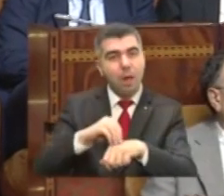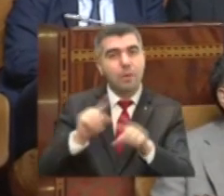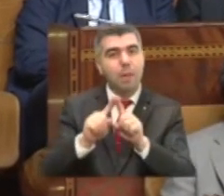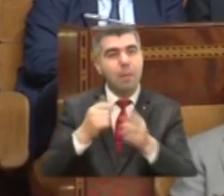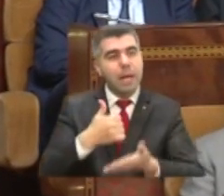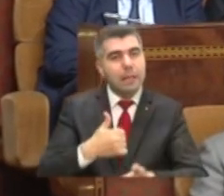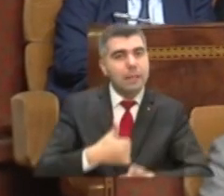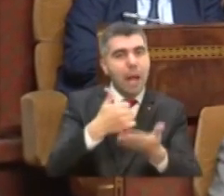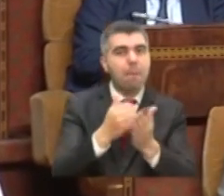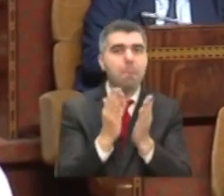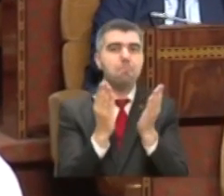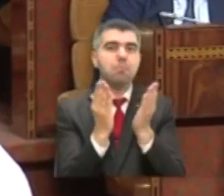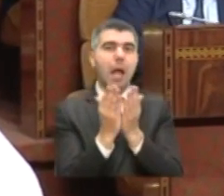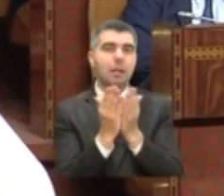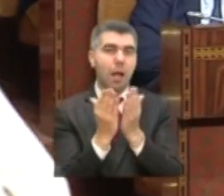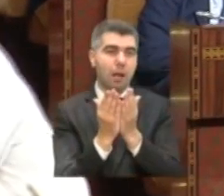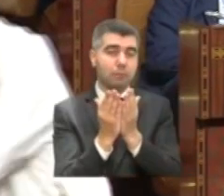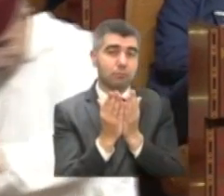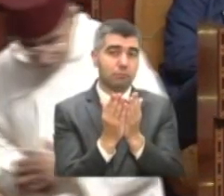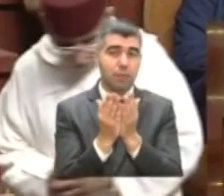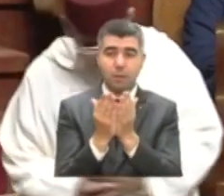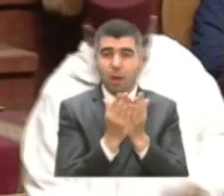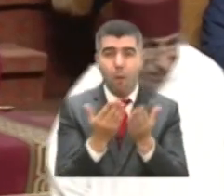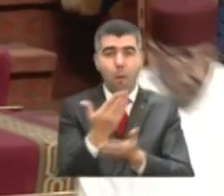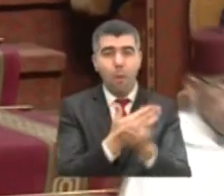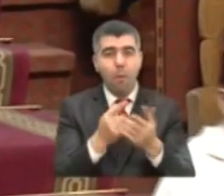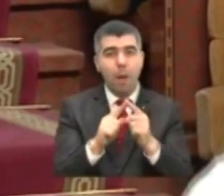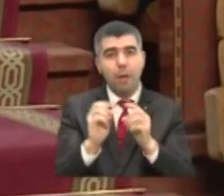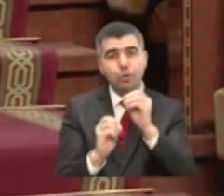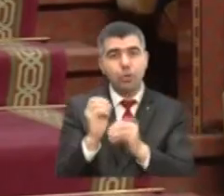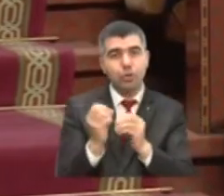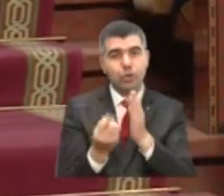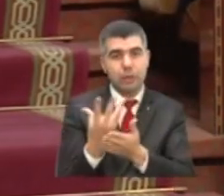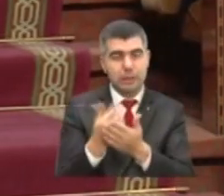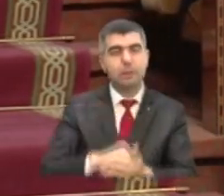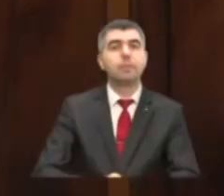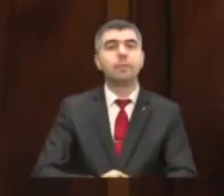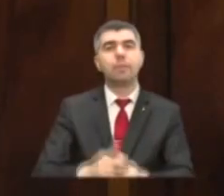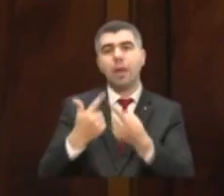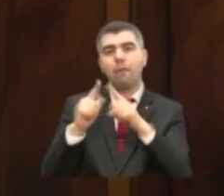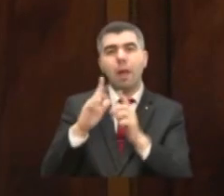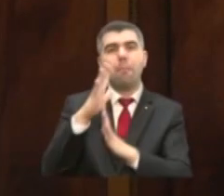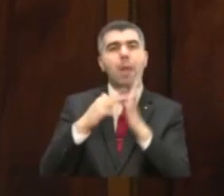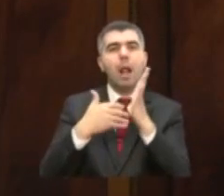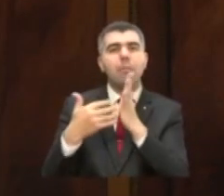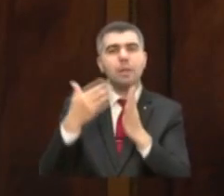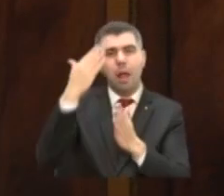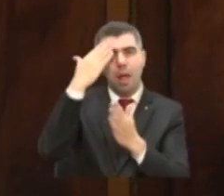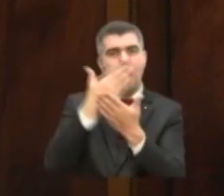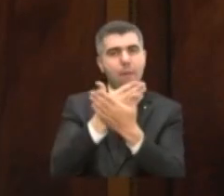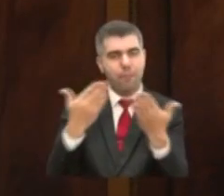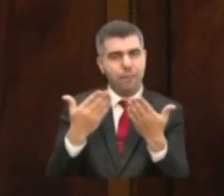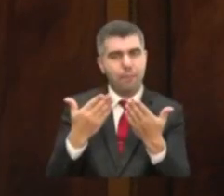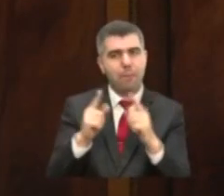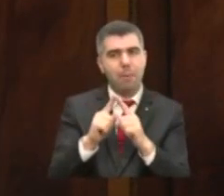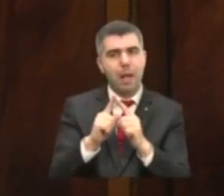اللي هي برامج اجتماعية التي تطورت بشكل غير مسبوق، أنتم تاع مختلف البرامج كتعرفوها غير تيسير